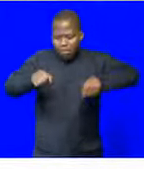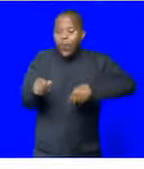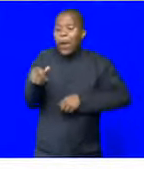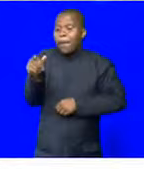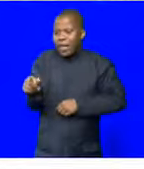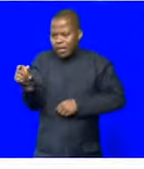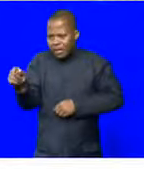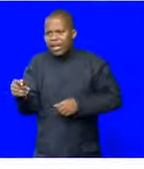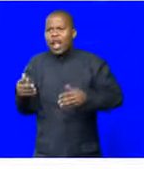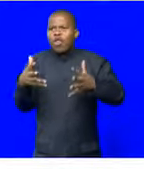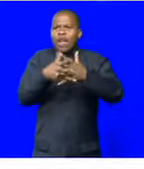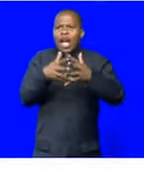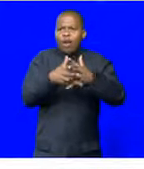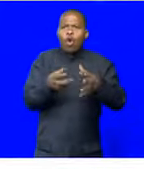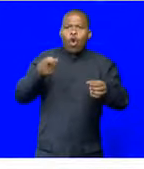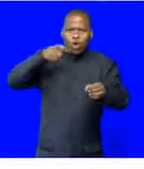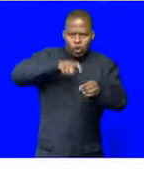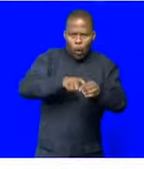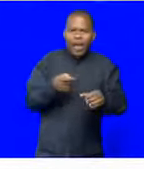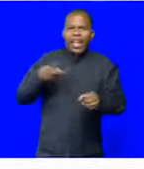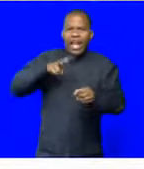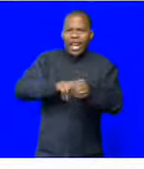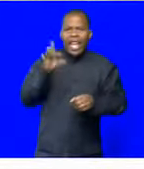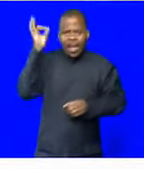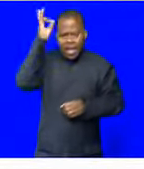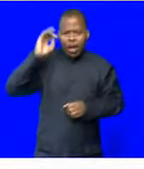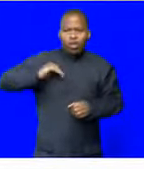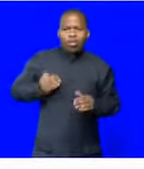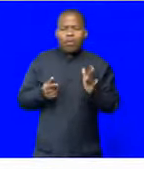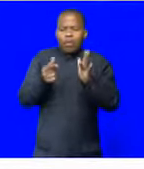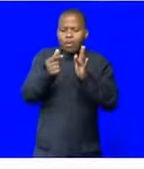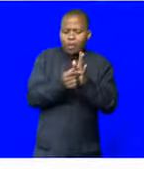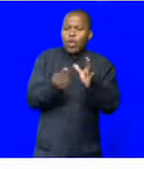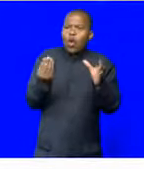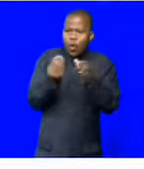iMaswati beyikade isingethwe inkosi kadimake langangaza.